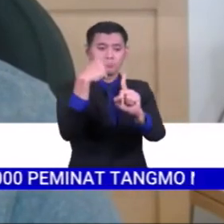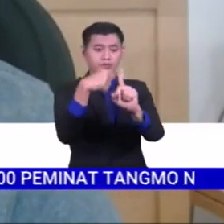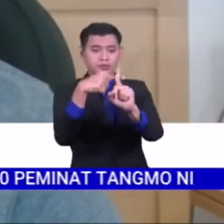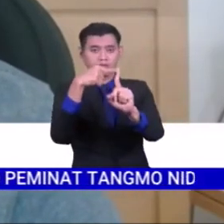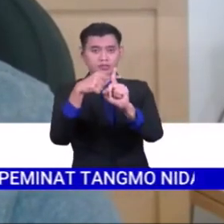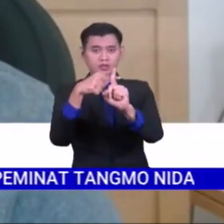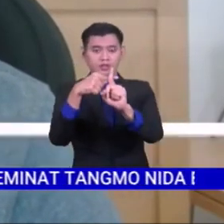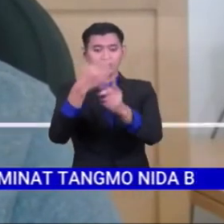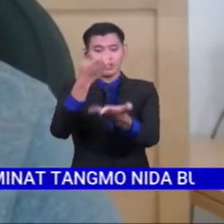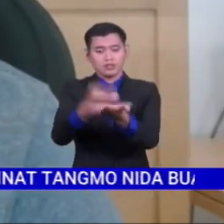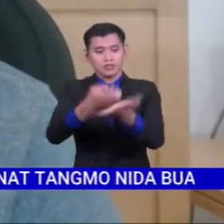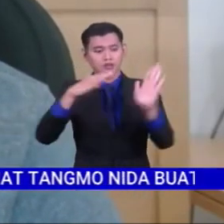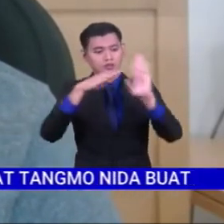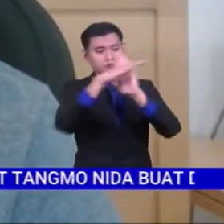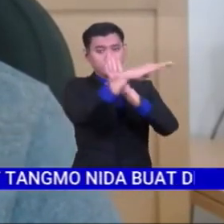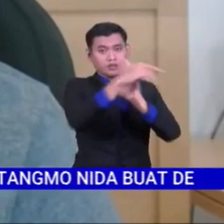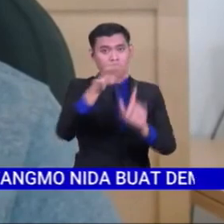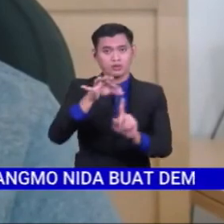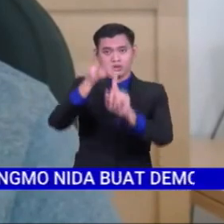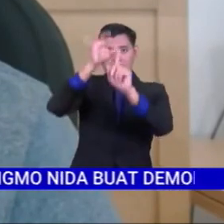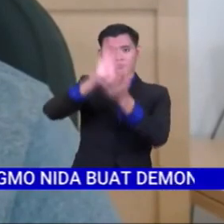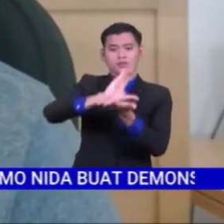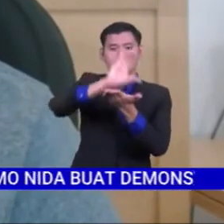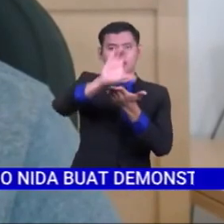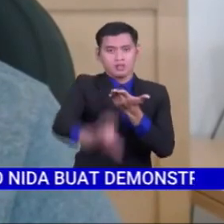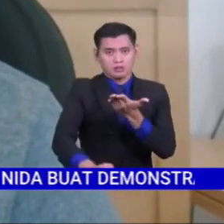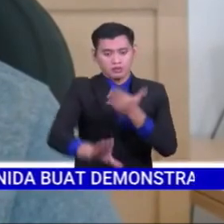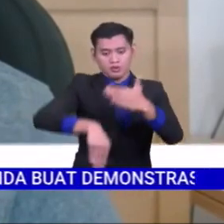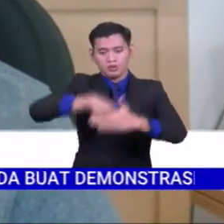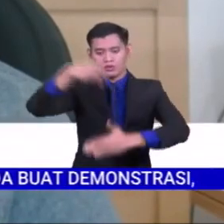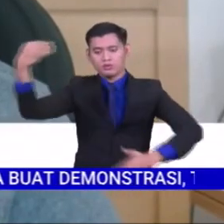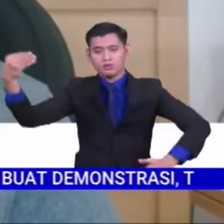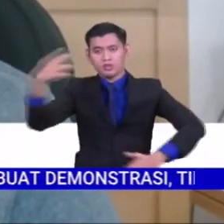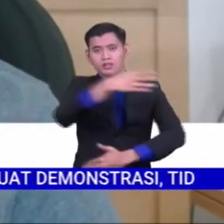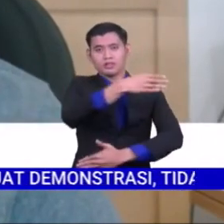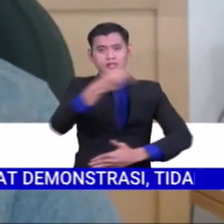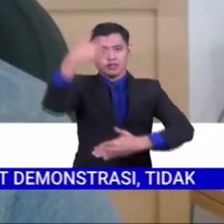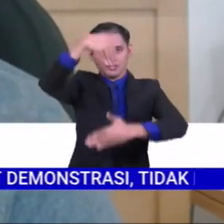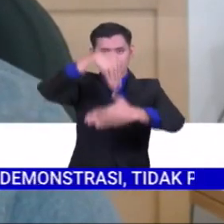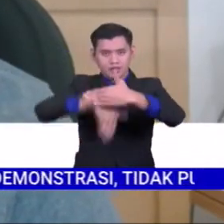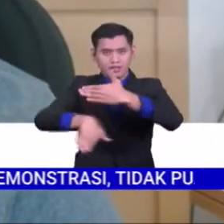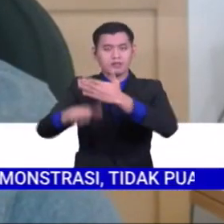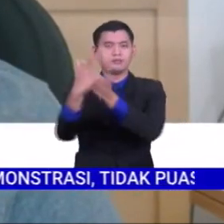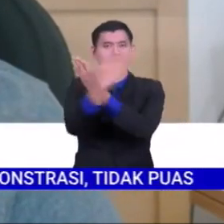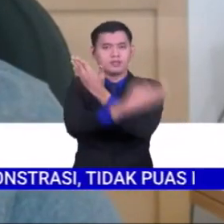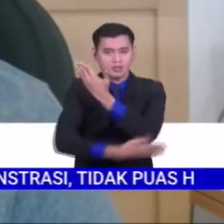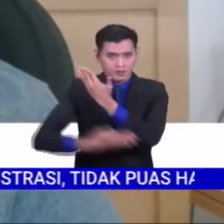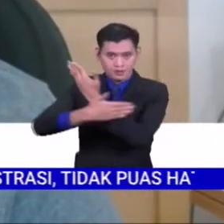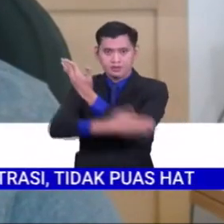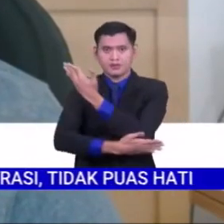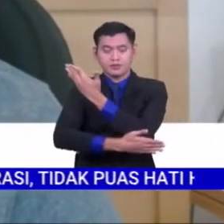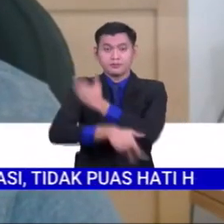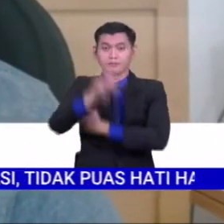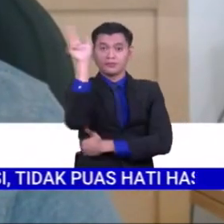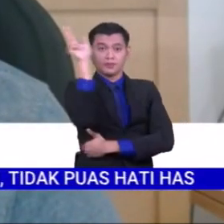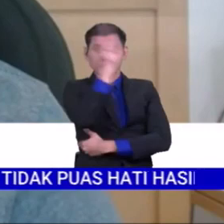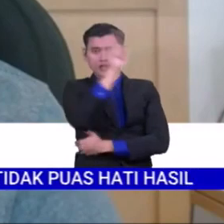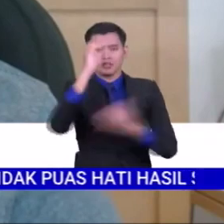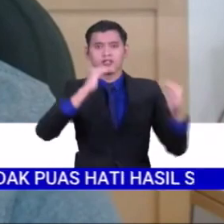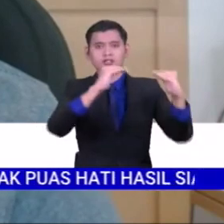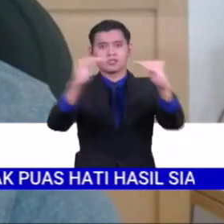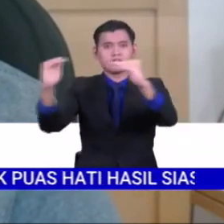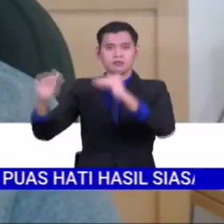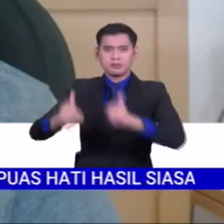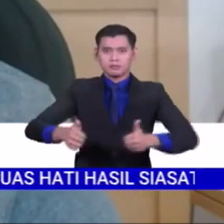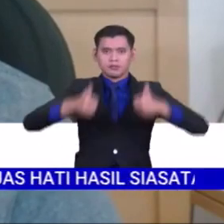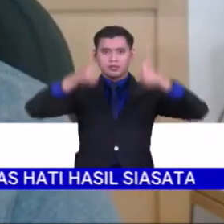terhadap keyakinan pelabur, bukan sahaja pelabur domestik, malahan pelabur antarabangsa. Ini kerana kerajaan yang stabil akan